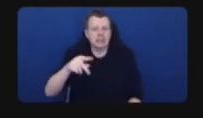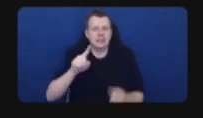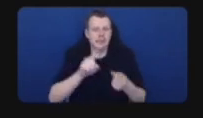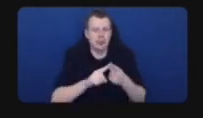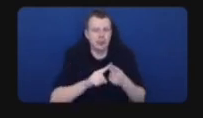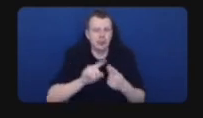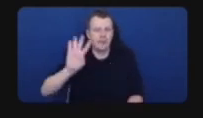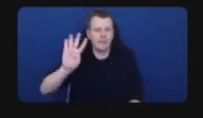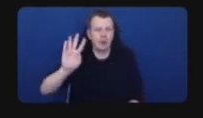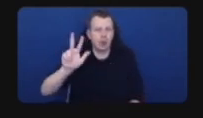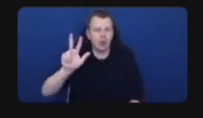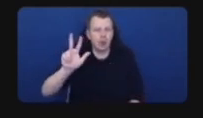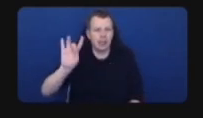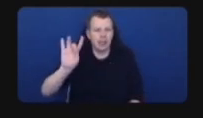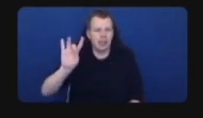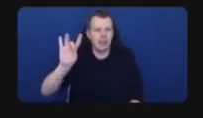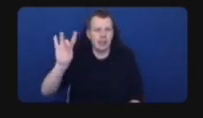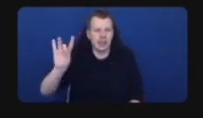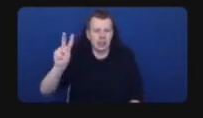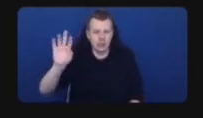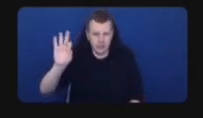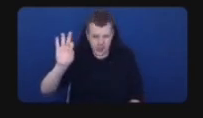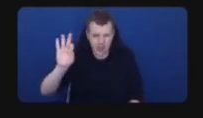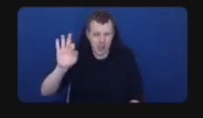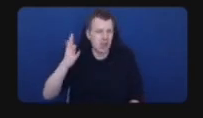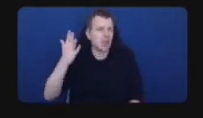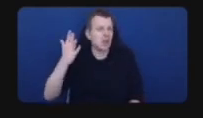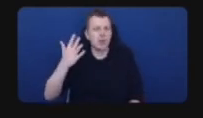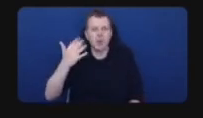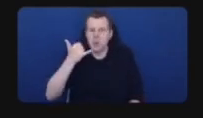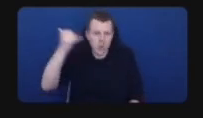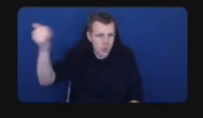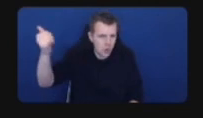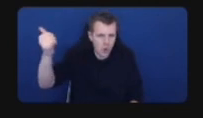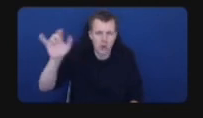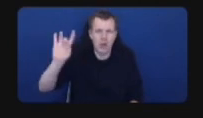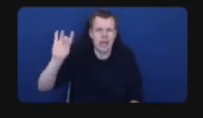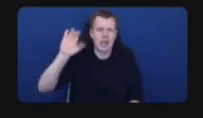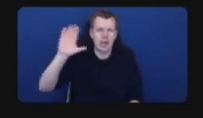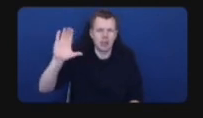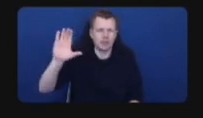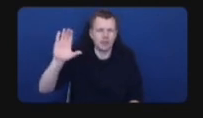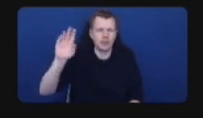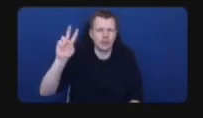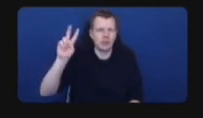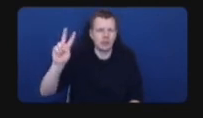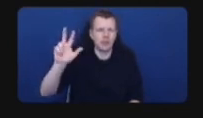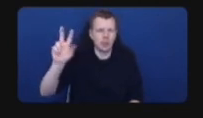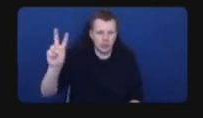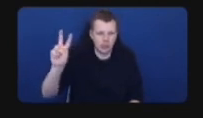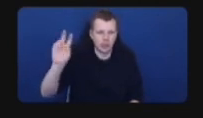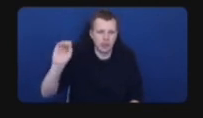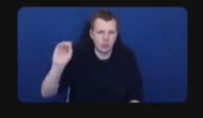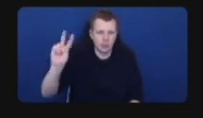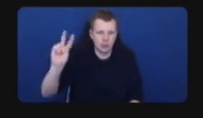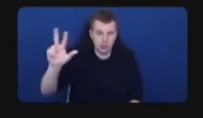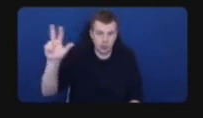你们也可以发短信的方式来找，疫苗站，把你们的邮编发到